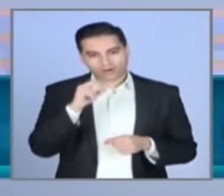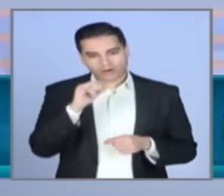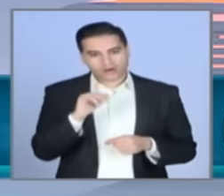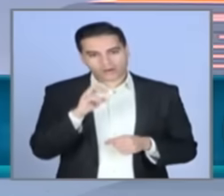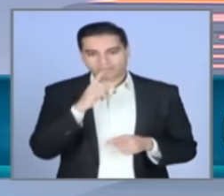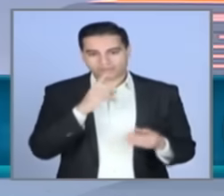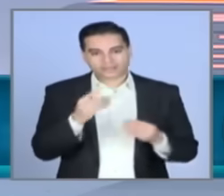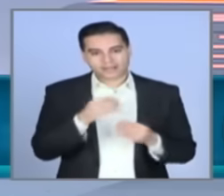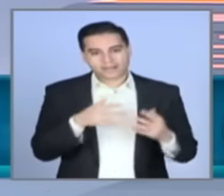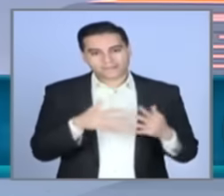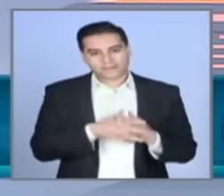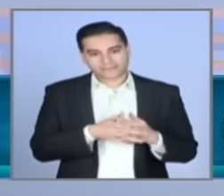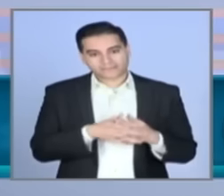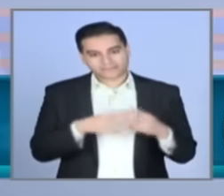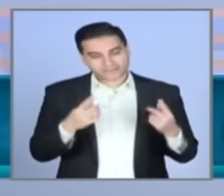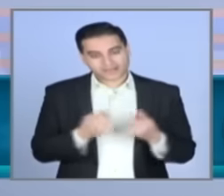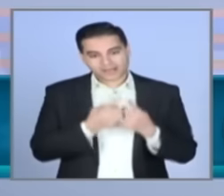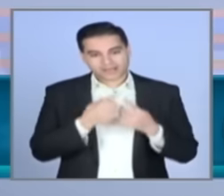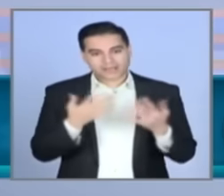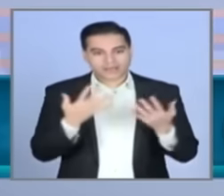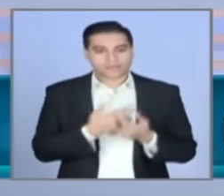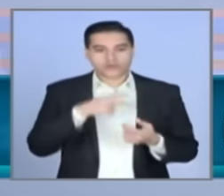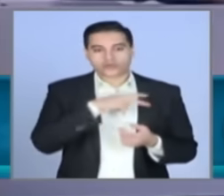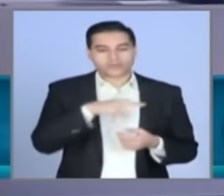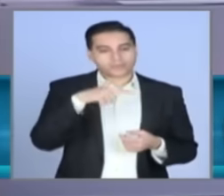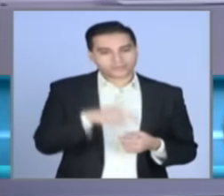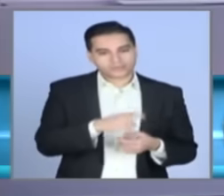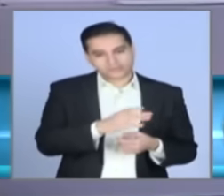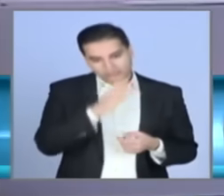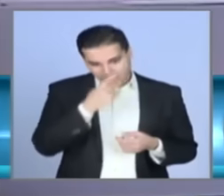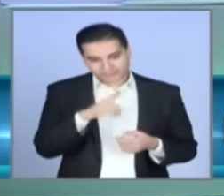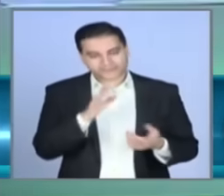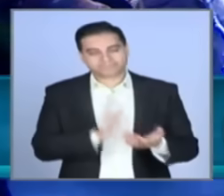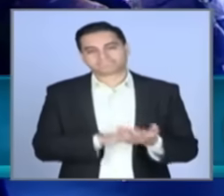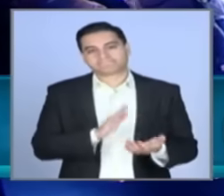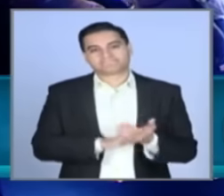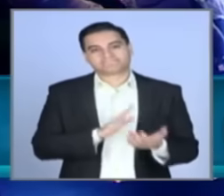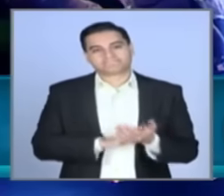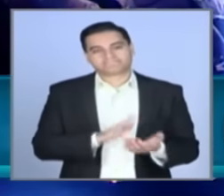مدام حكمة. طب معلش أستاذ هاني. طبعا 860 إجابة صحيحة.